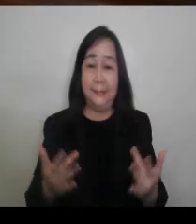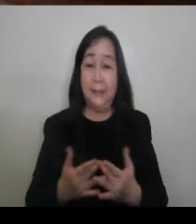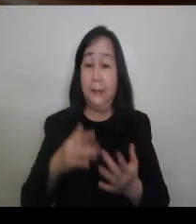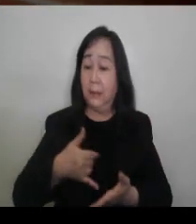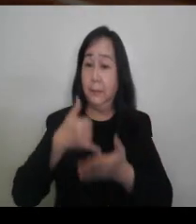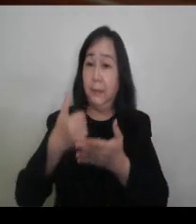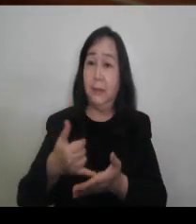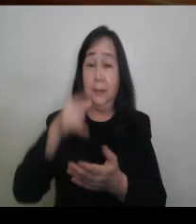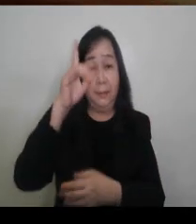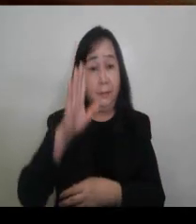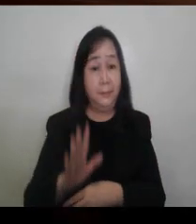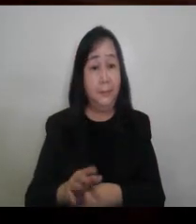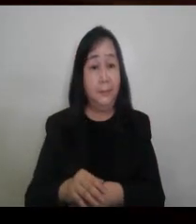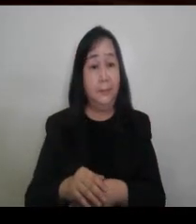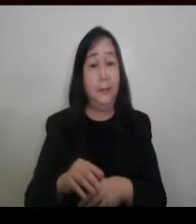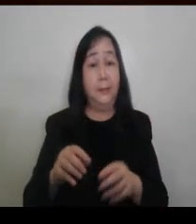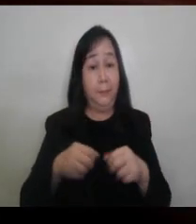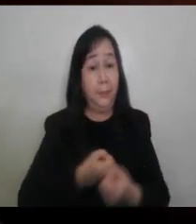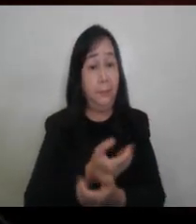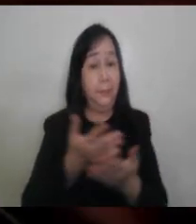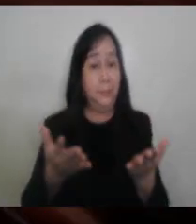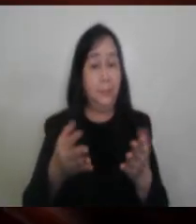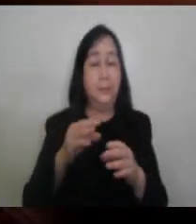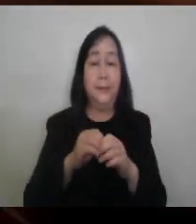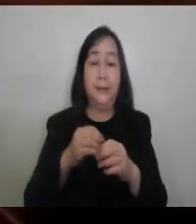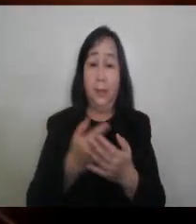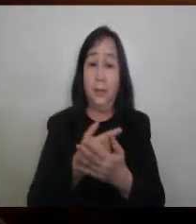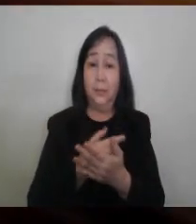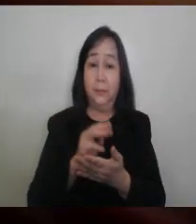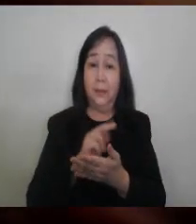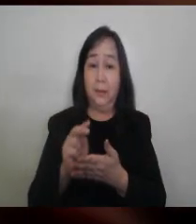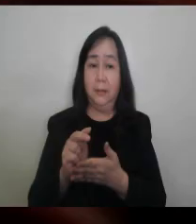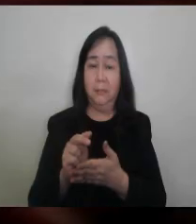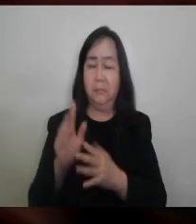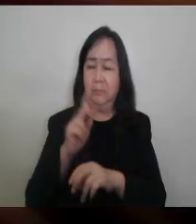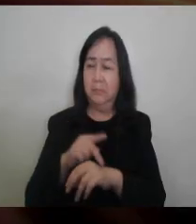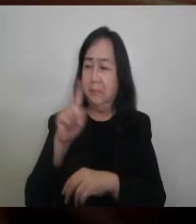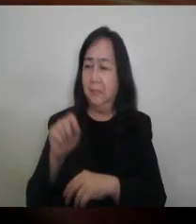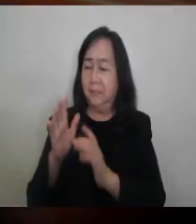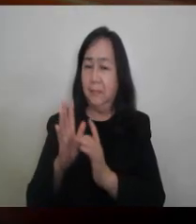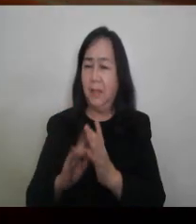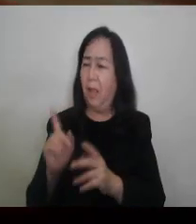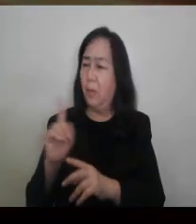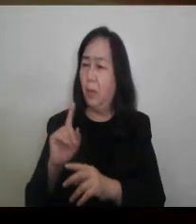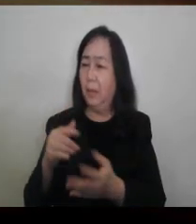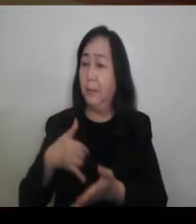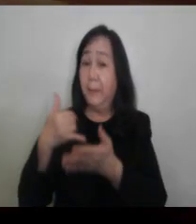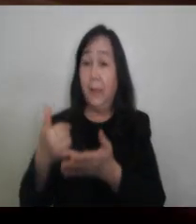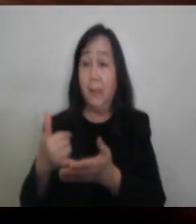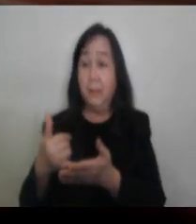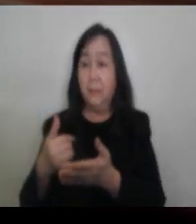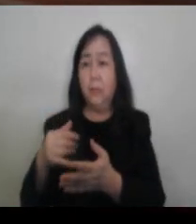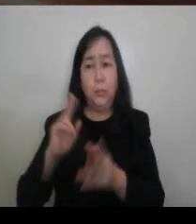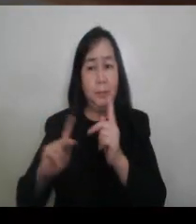bukas palad. Sa Ebanghelyo ni Marcos, nagtanong si Pedro kay Jesus kung ano ang gantimpala ng mga iniwan